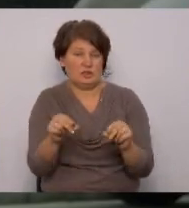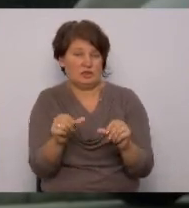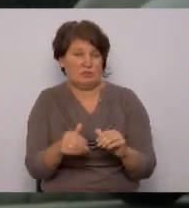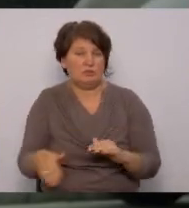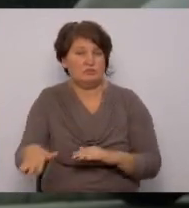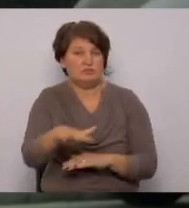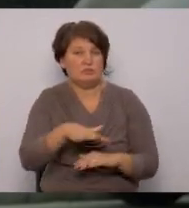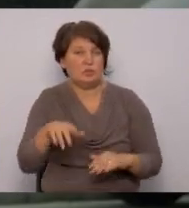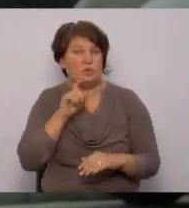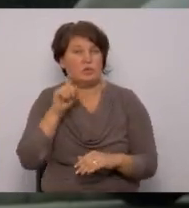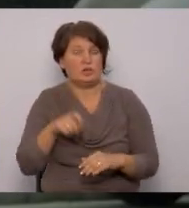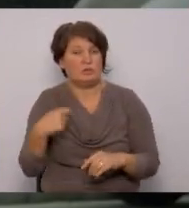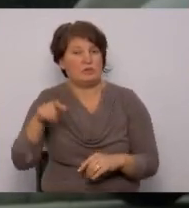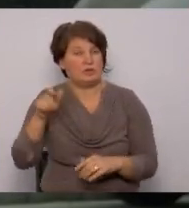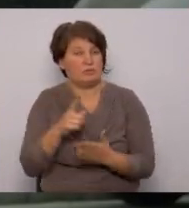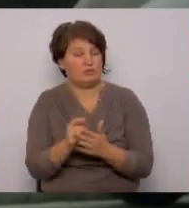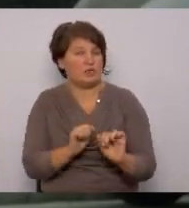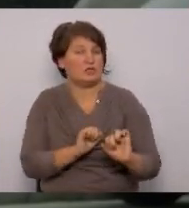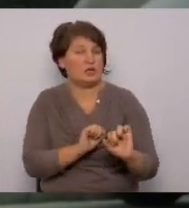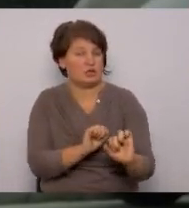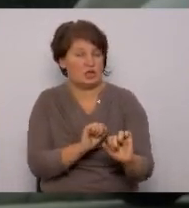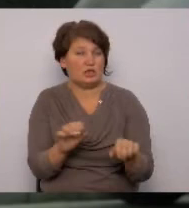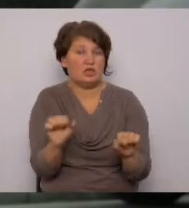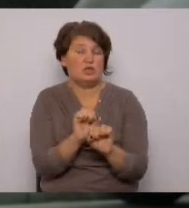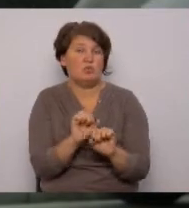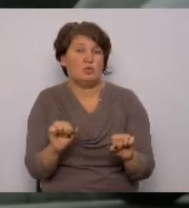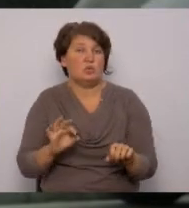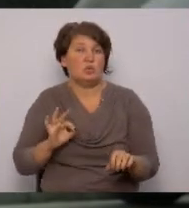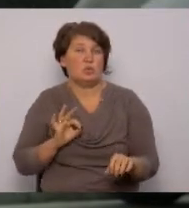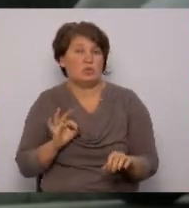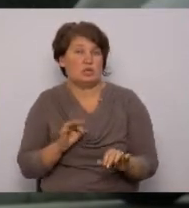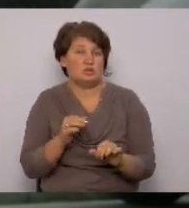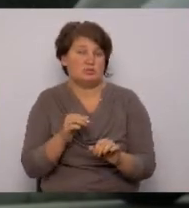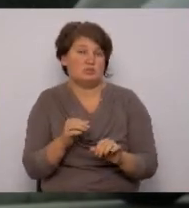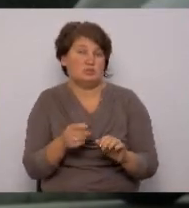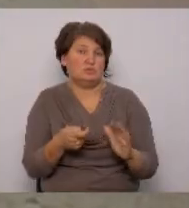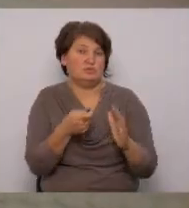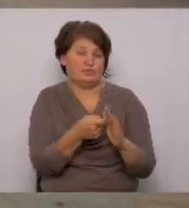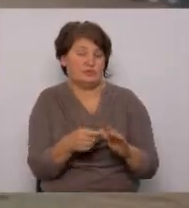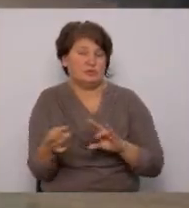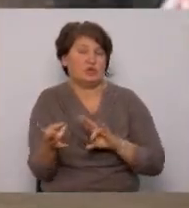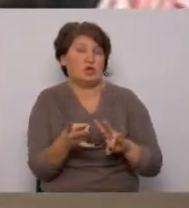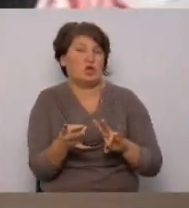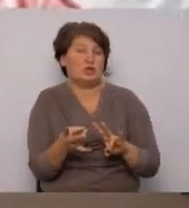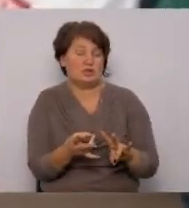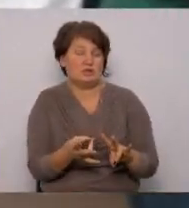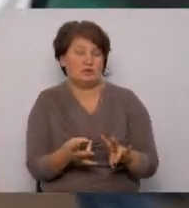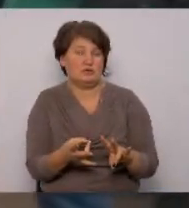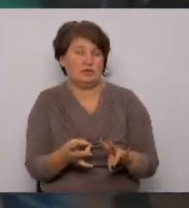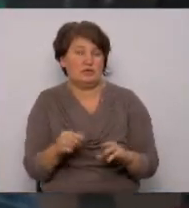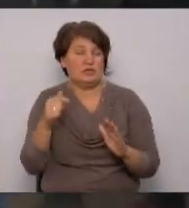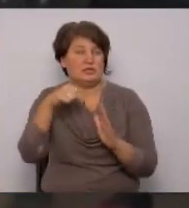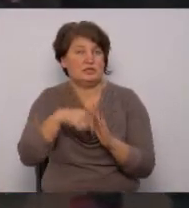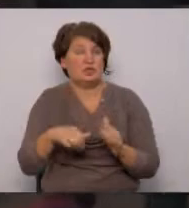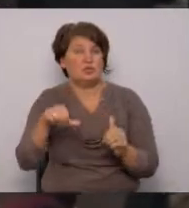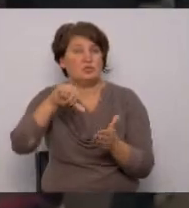президент повинен її захищати, і не можна юридично імплементувати терористів в законодавче поле України. Серед учасників акції –